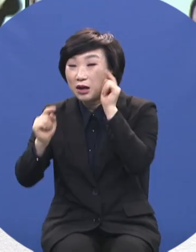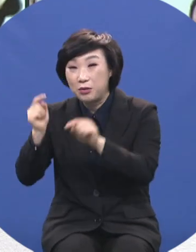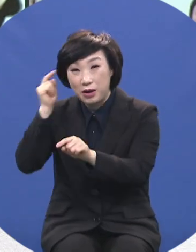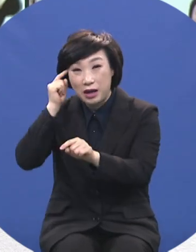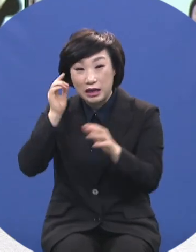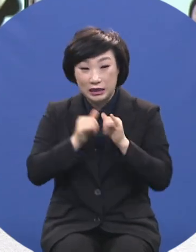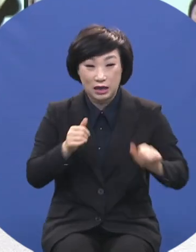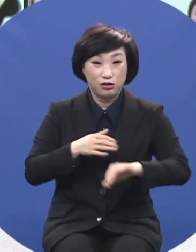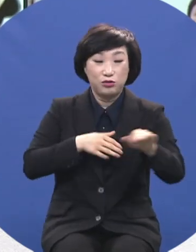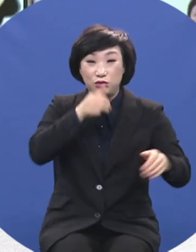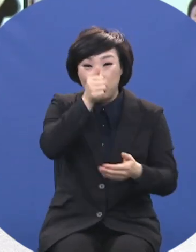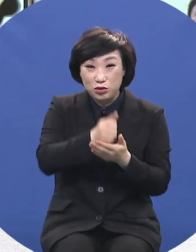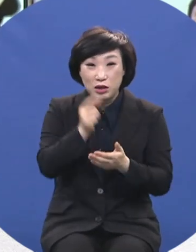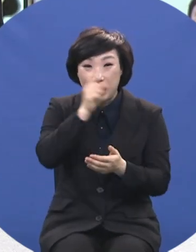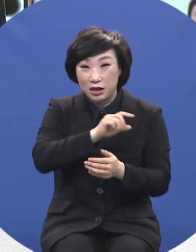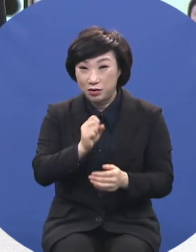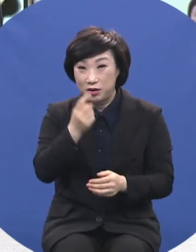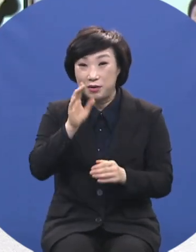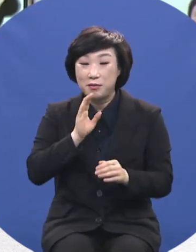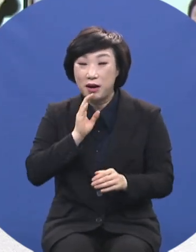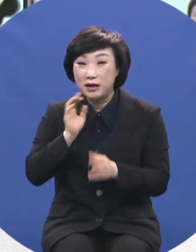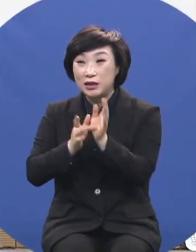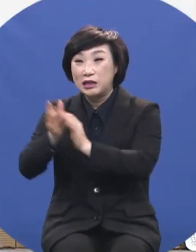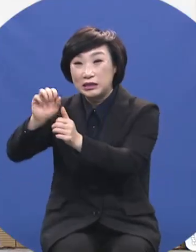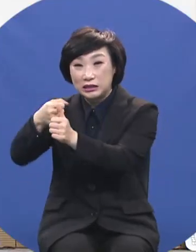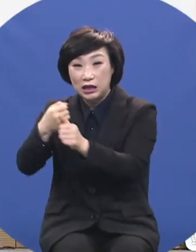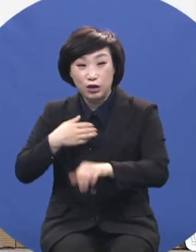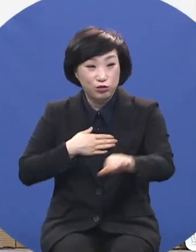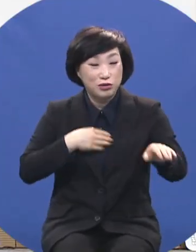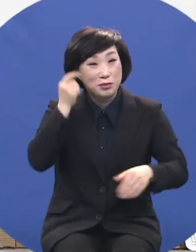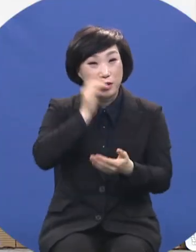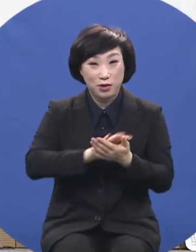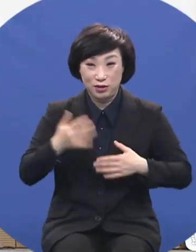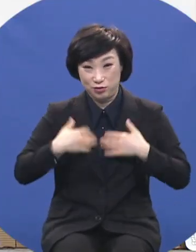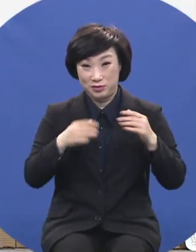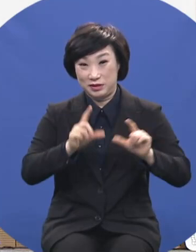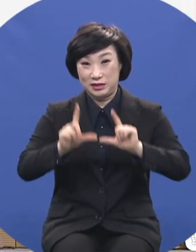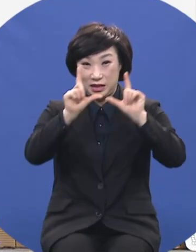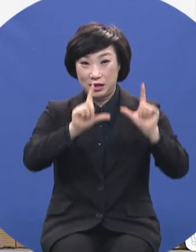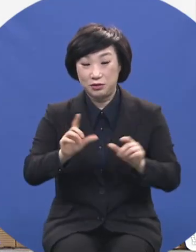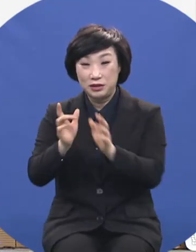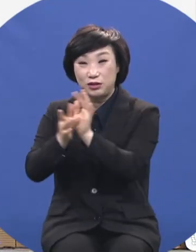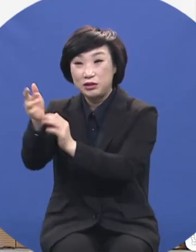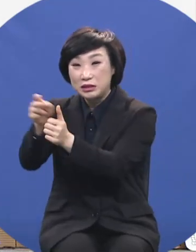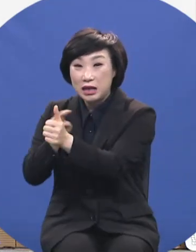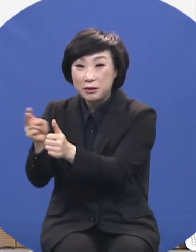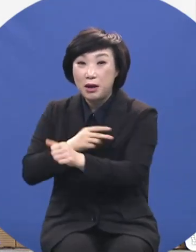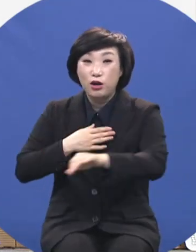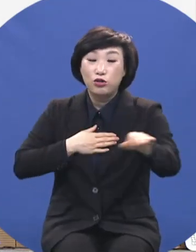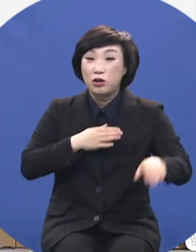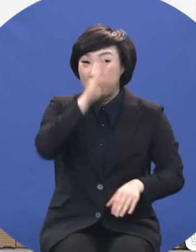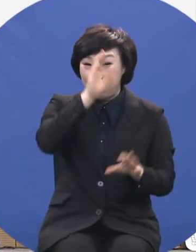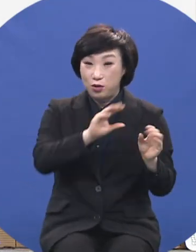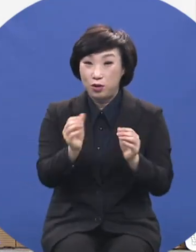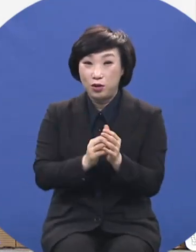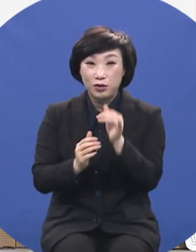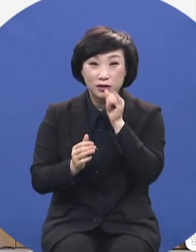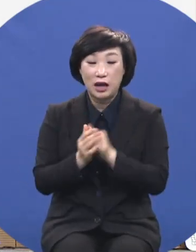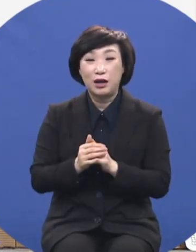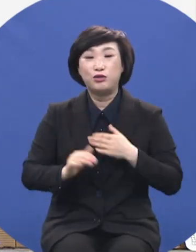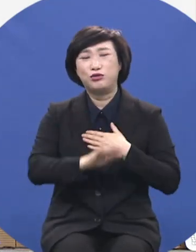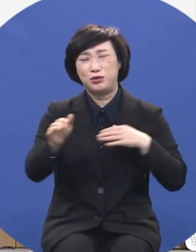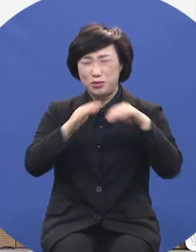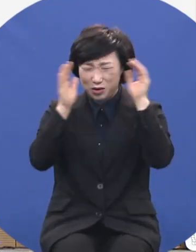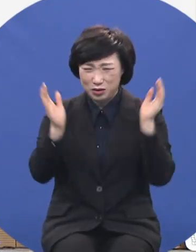인합니다. 그가 징계를 받음으로 우리가 평화를 누리고 그가 채찍에 맞음으로 나음을 입었도다.